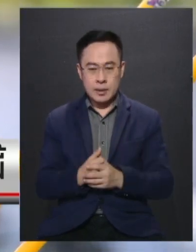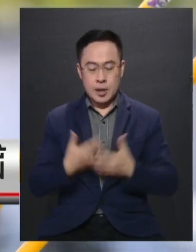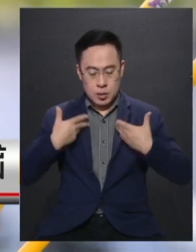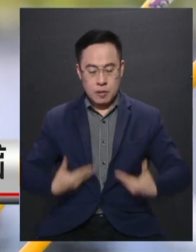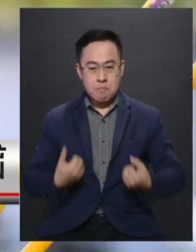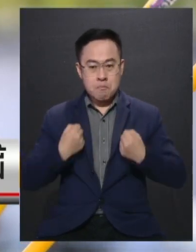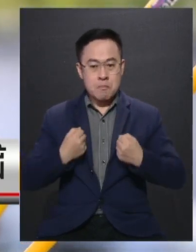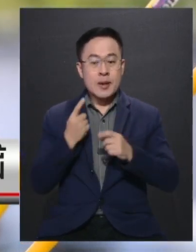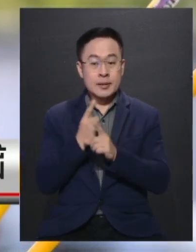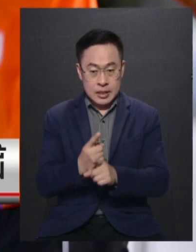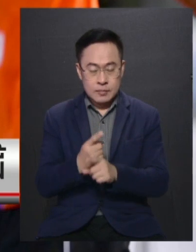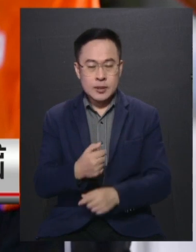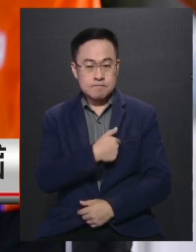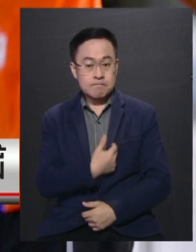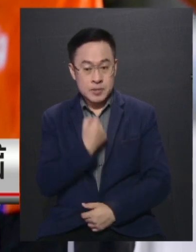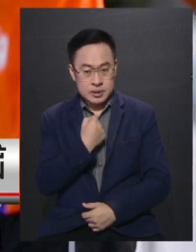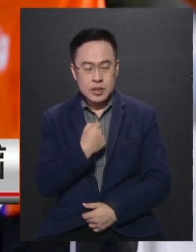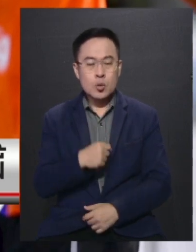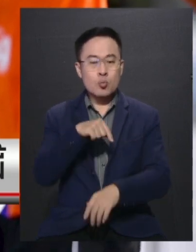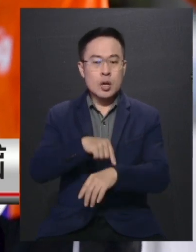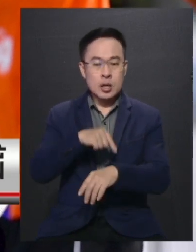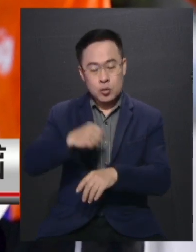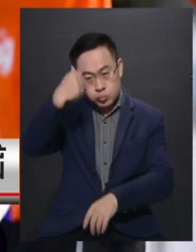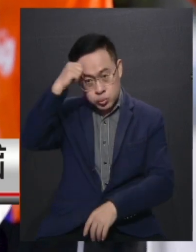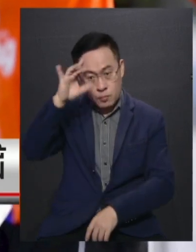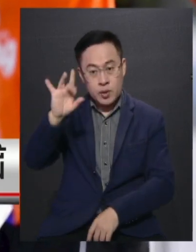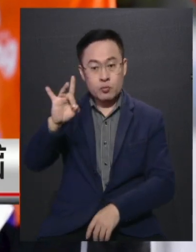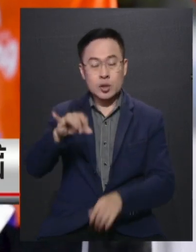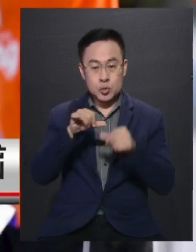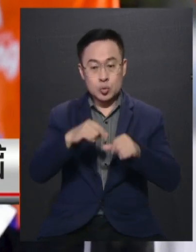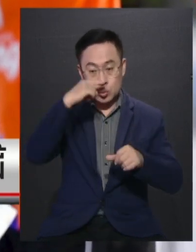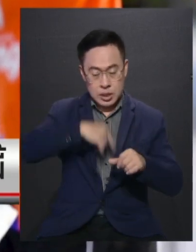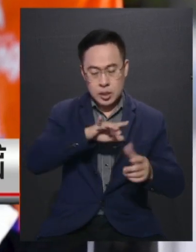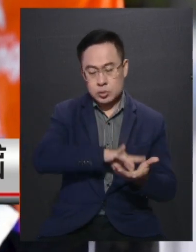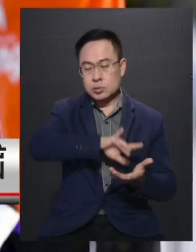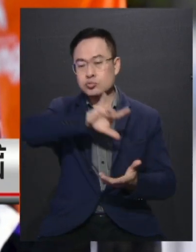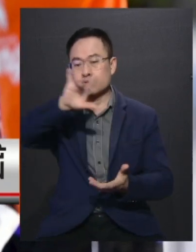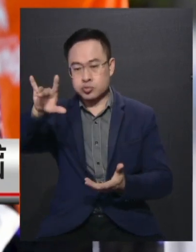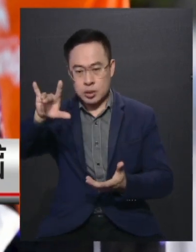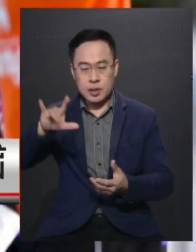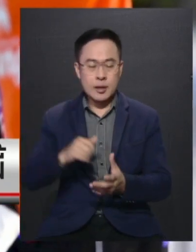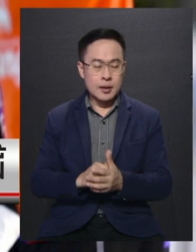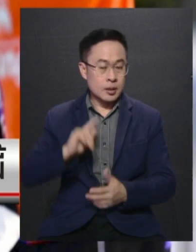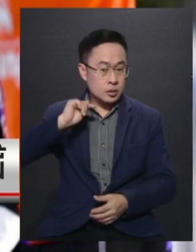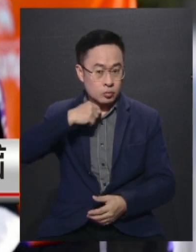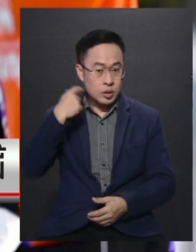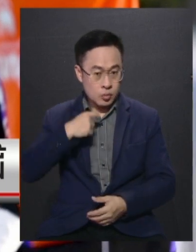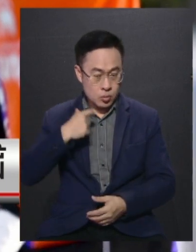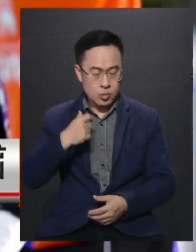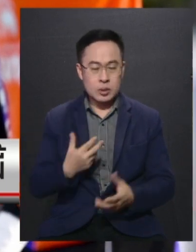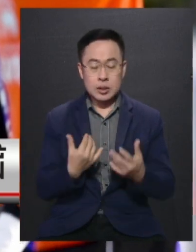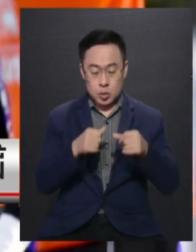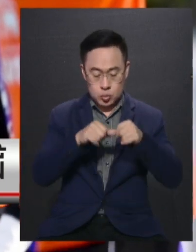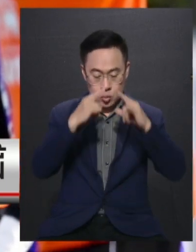ามั่นใจว่าได้มีเวลาเตรียมทีมถึง8วันเต็มที่ไทยก็จะทำให้เรานั้นมีความพร้อมเต็ม